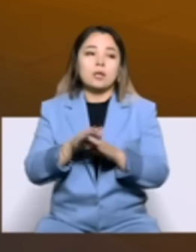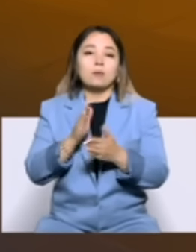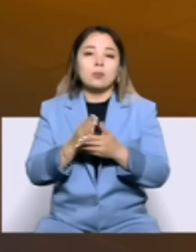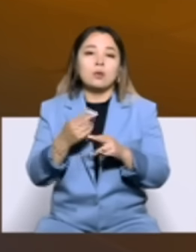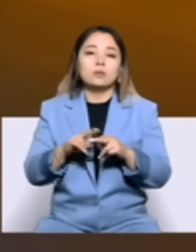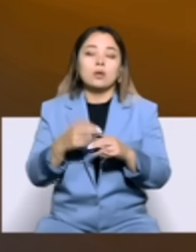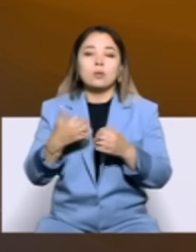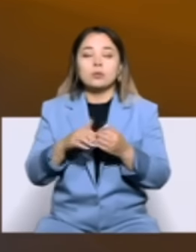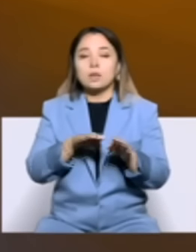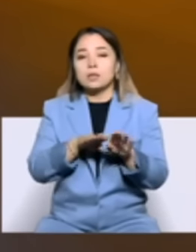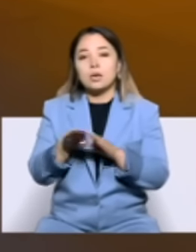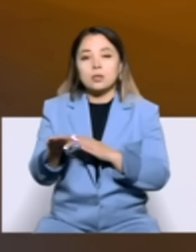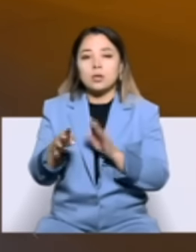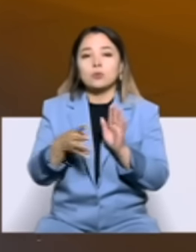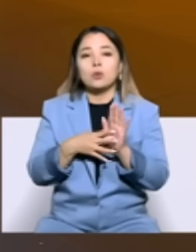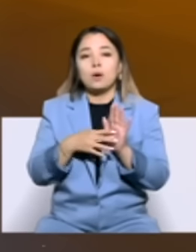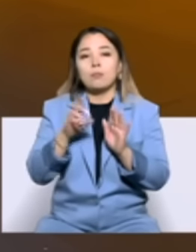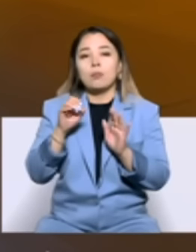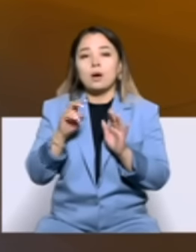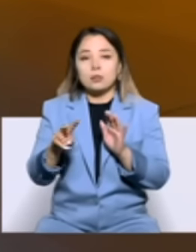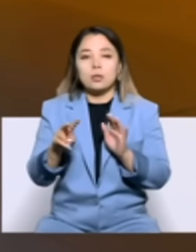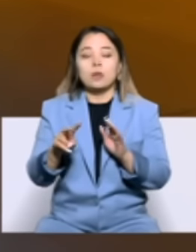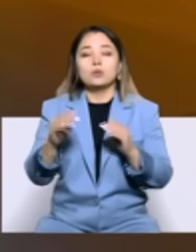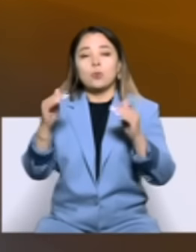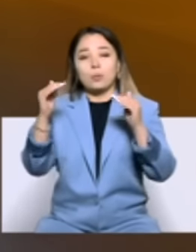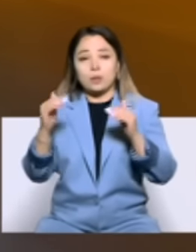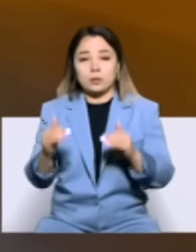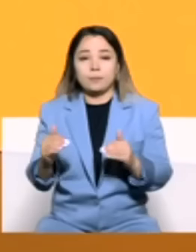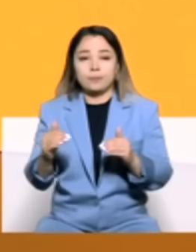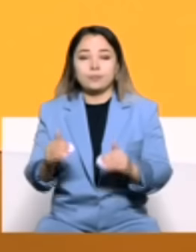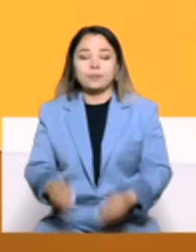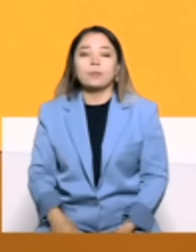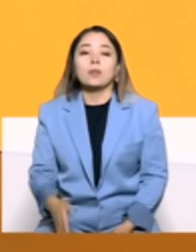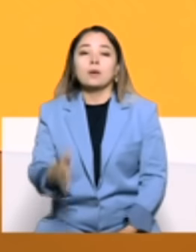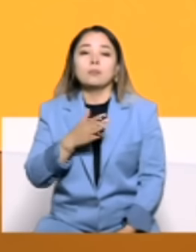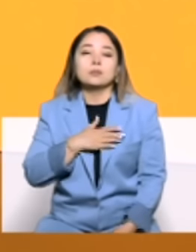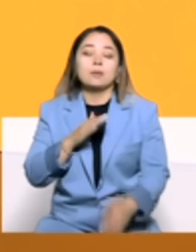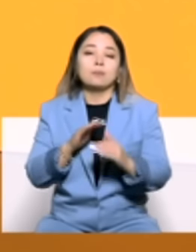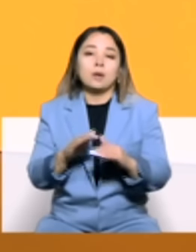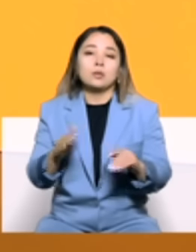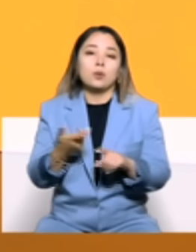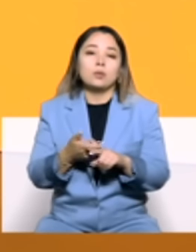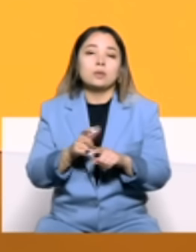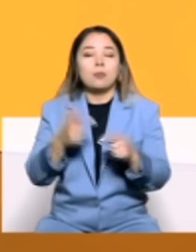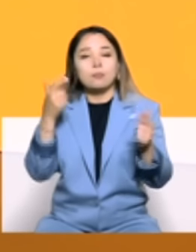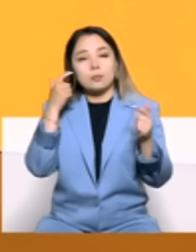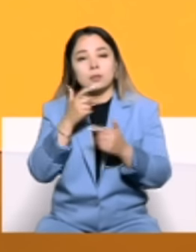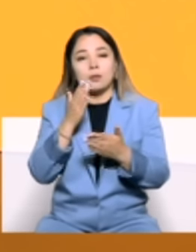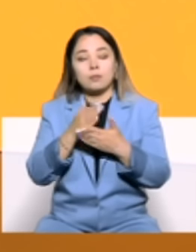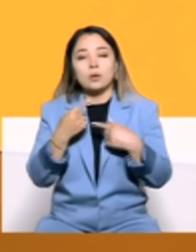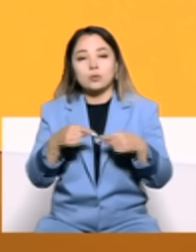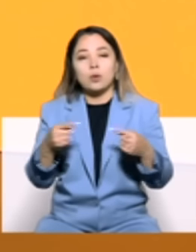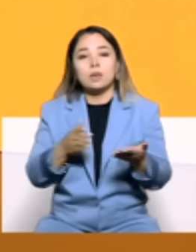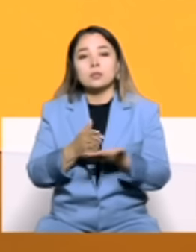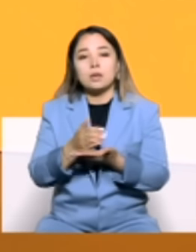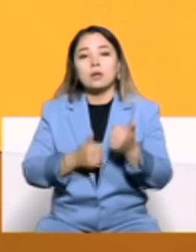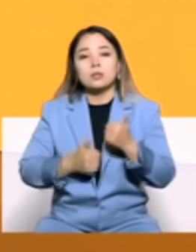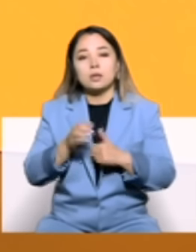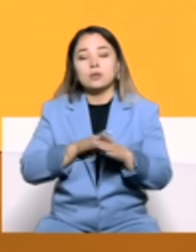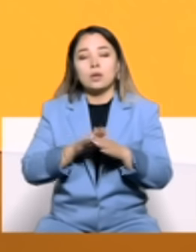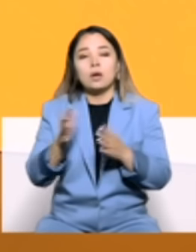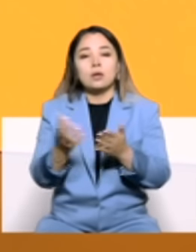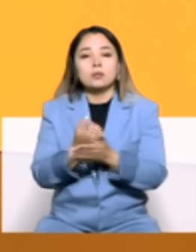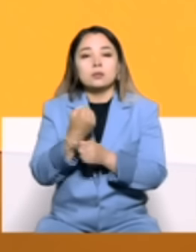Бұл орташа деңгейден 9 балға төмен. Біздің балалар өте білімді ғой, түрлі сайыстардан жүлделі